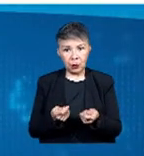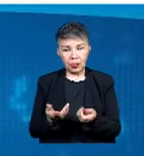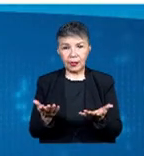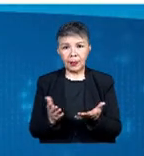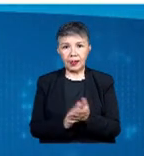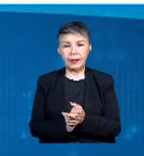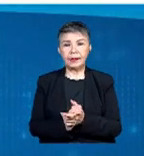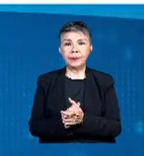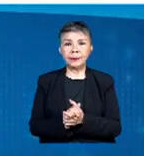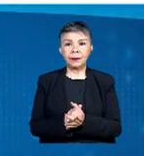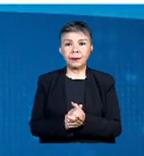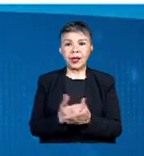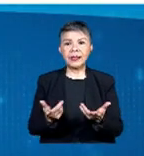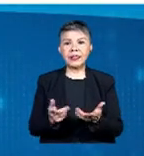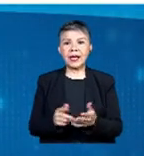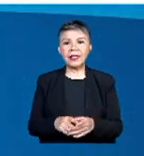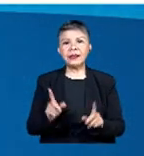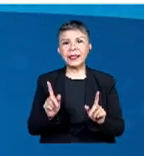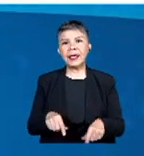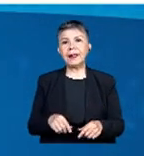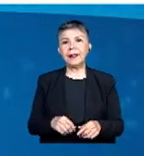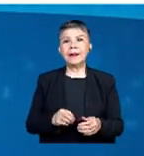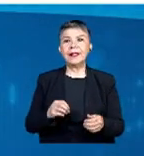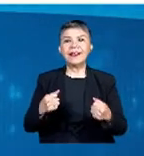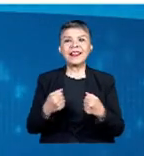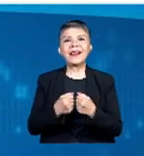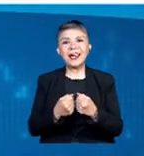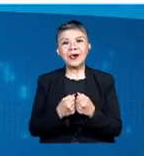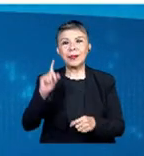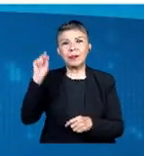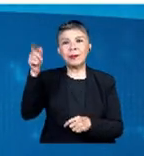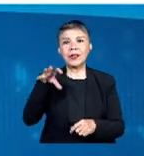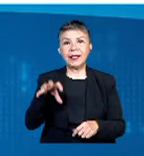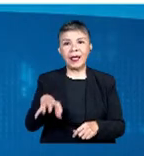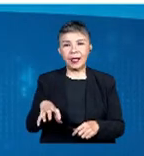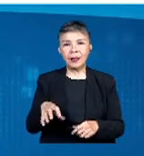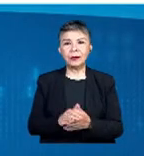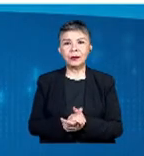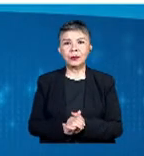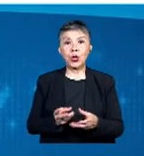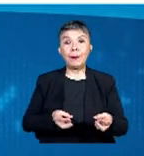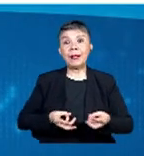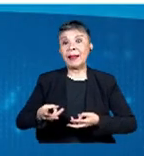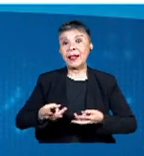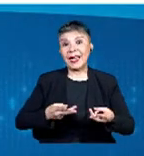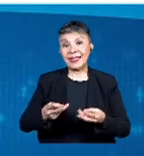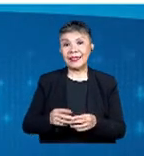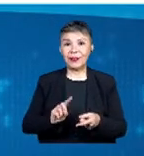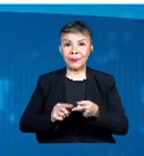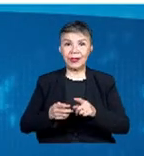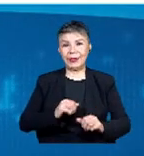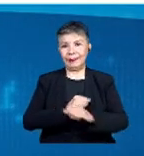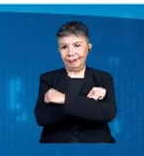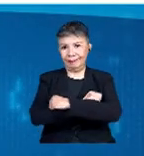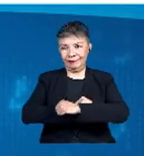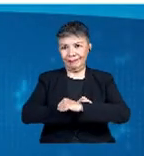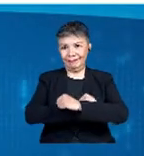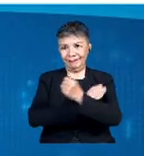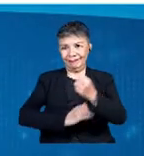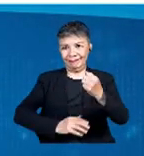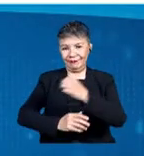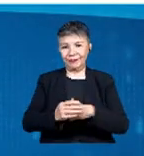dicatat oleh Mbak Angki, ini seringkali menjadi tantangan oleh pemerintah daerah khususnya untuk teman-teman disabilitas. Silakan